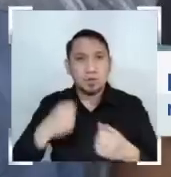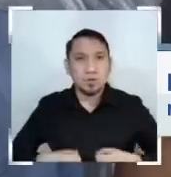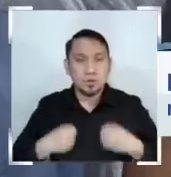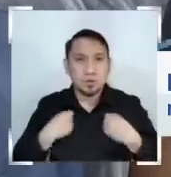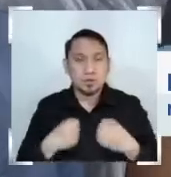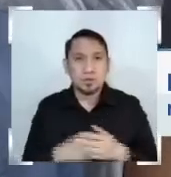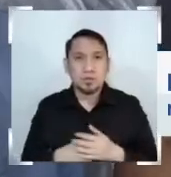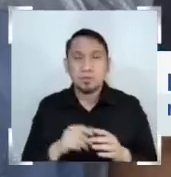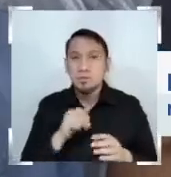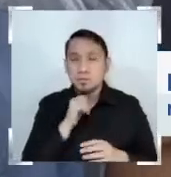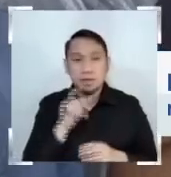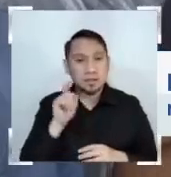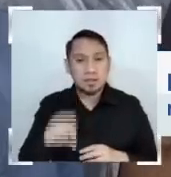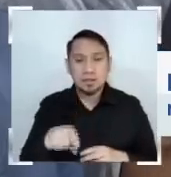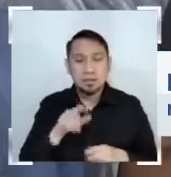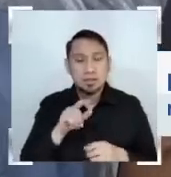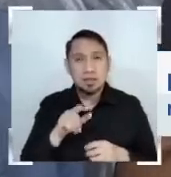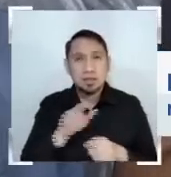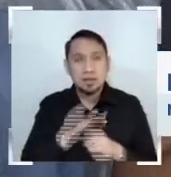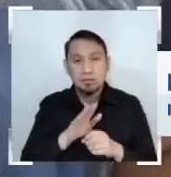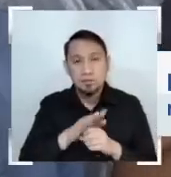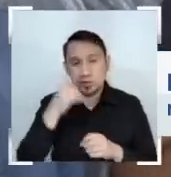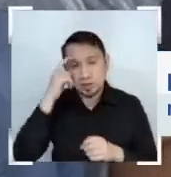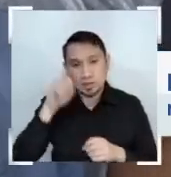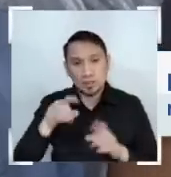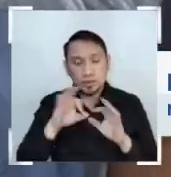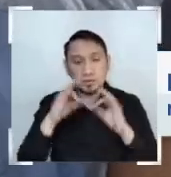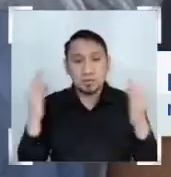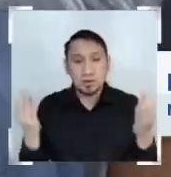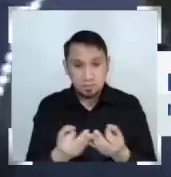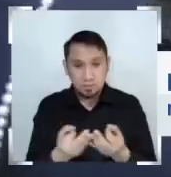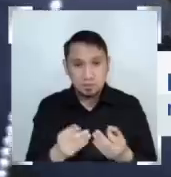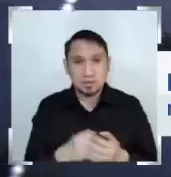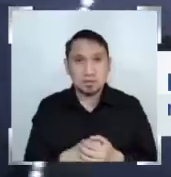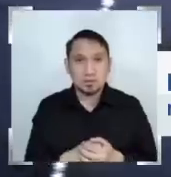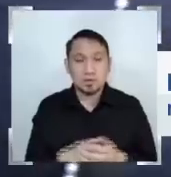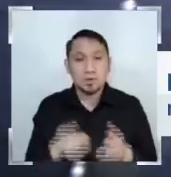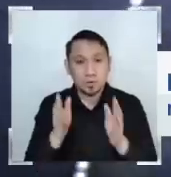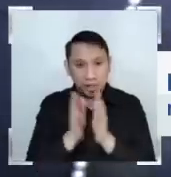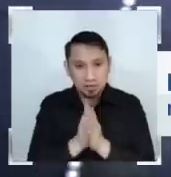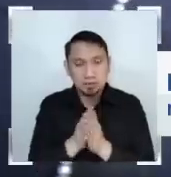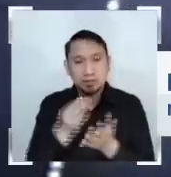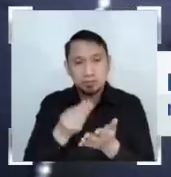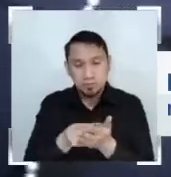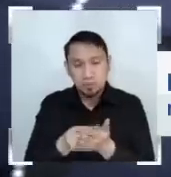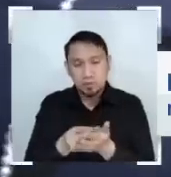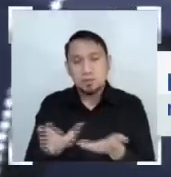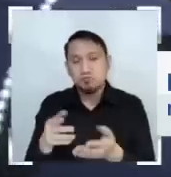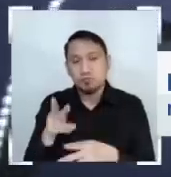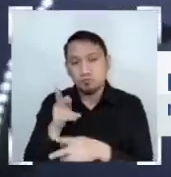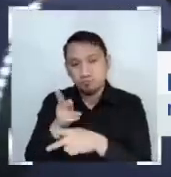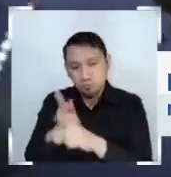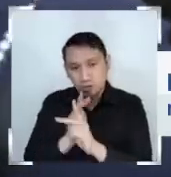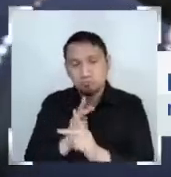sa pangangailangan ng pamilya. Kaya't darating po talaga yung point na manghihiram ka talaga. Si Raymond, nagtatrabaho bilang